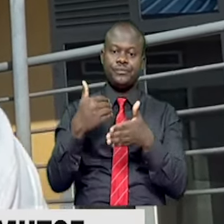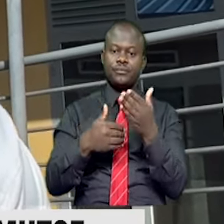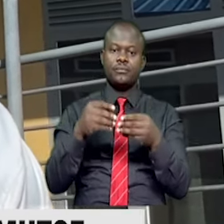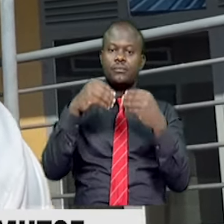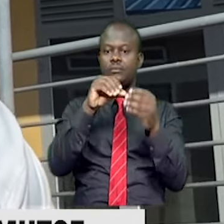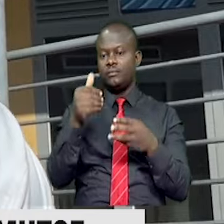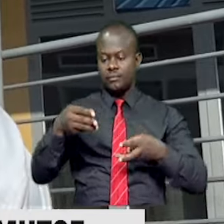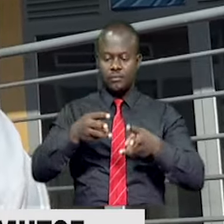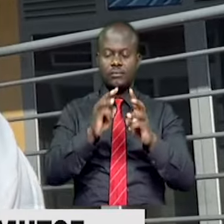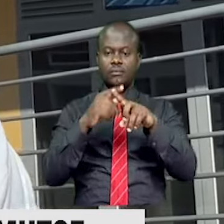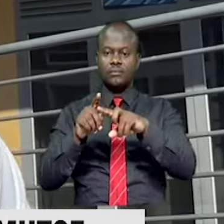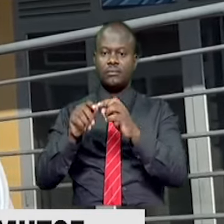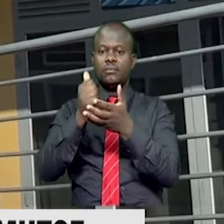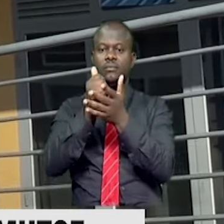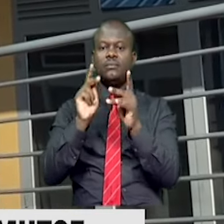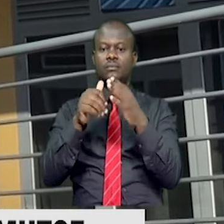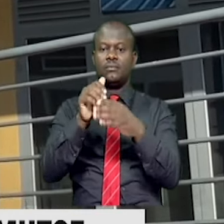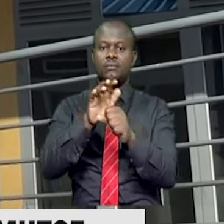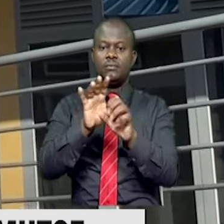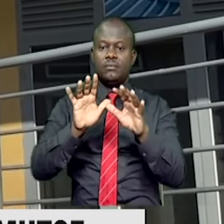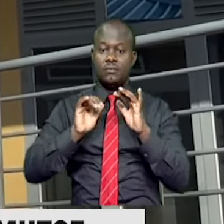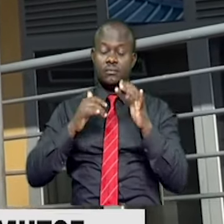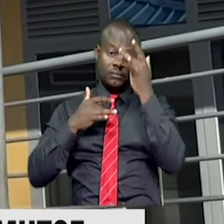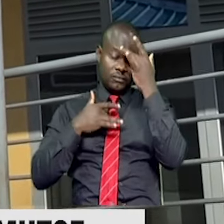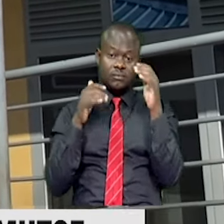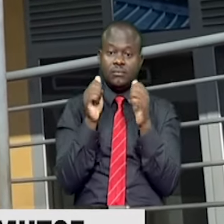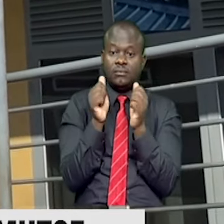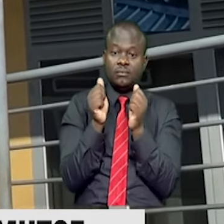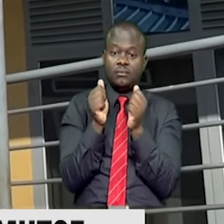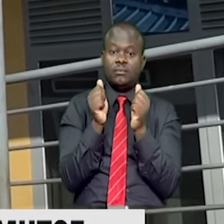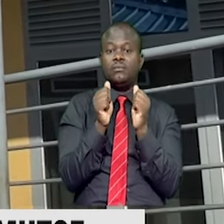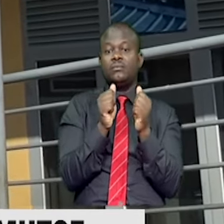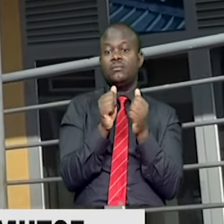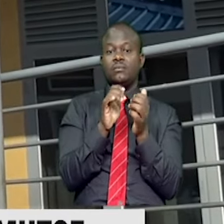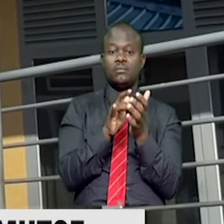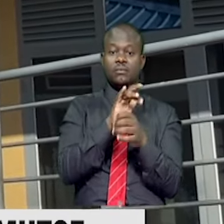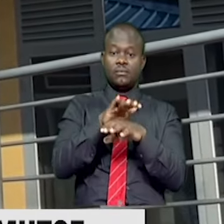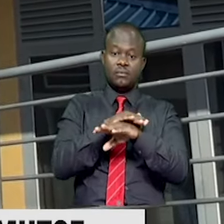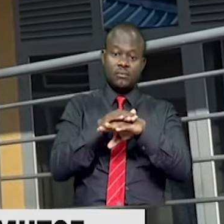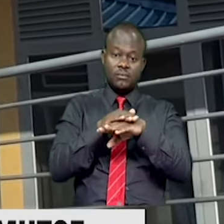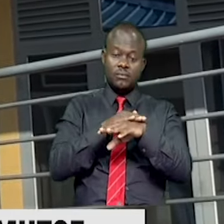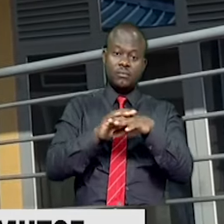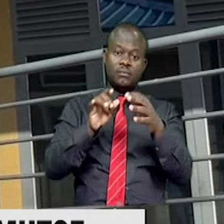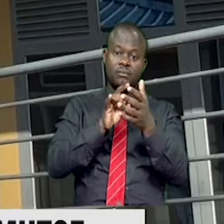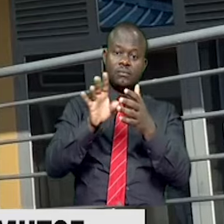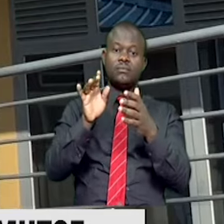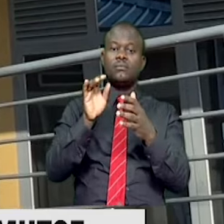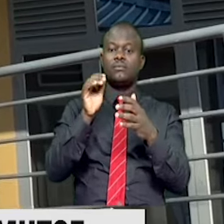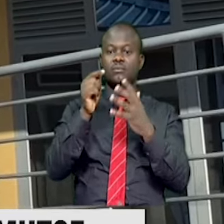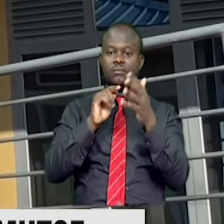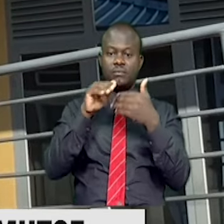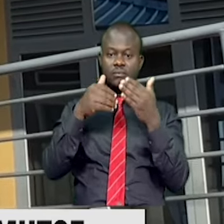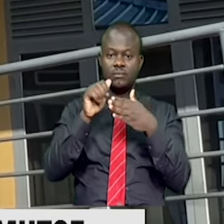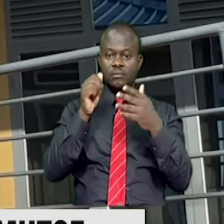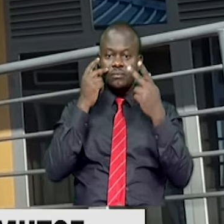Hari ubundi buryo bundi bujye bufasha abaturage mu kwirinda malaria, hari imiti abantu bisiga bagiye kuryama, hari utuntu twirukana imibu, ibyo nabyo